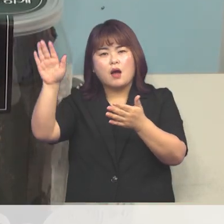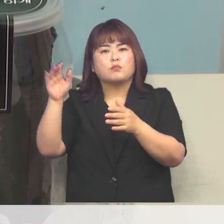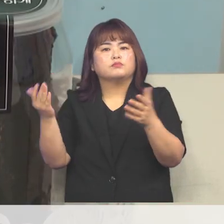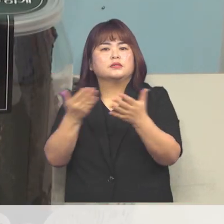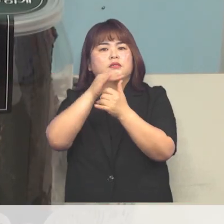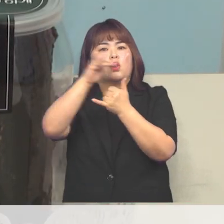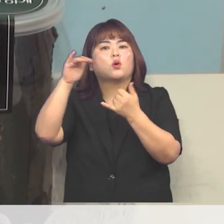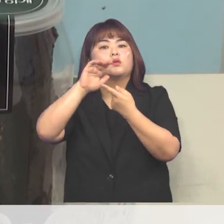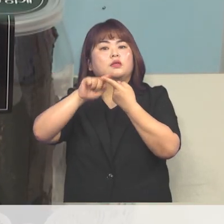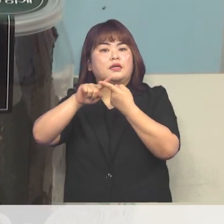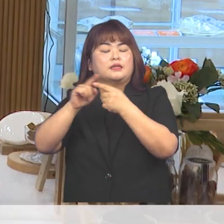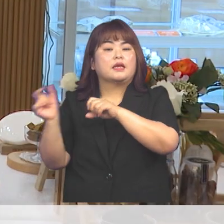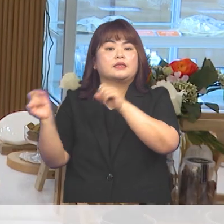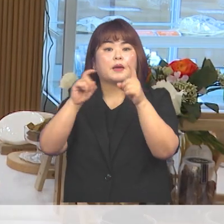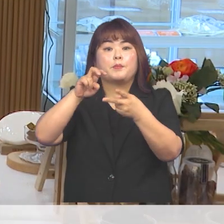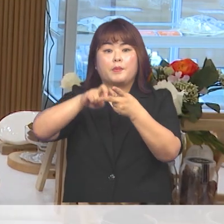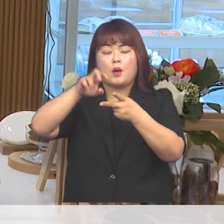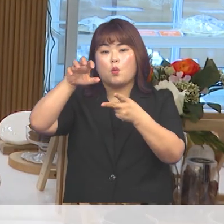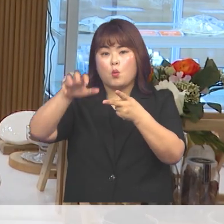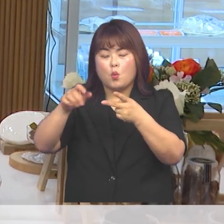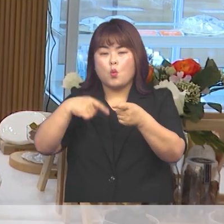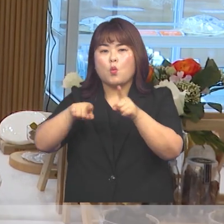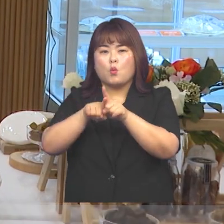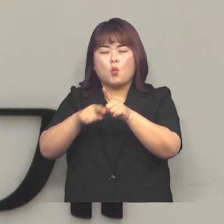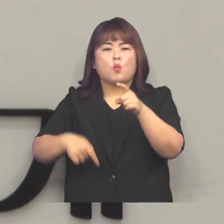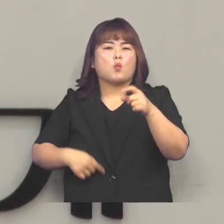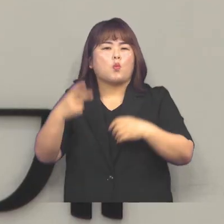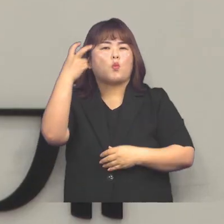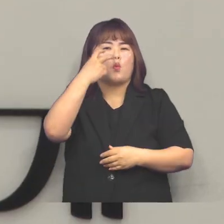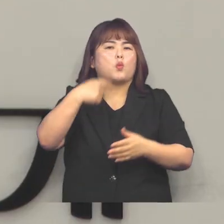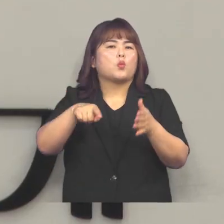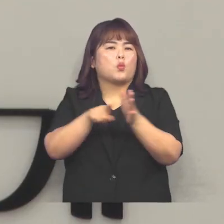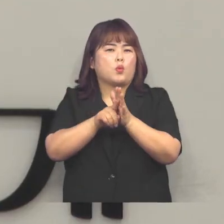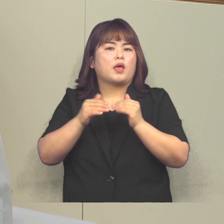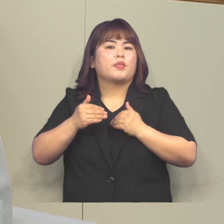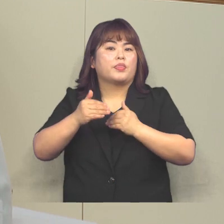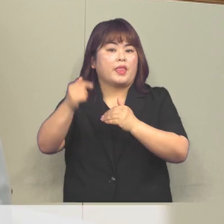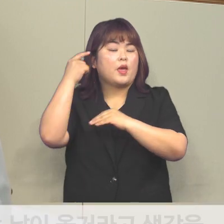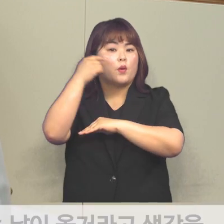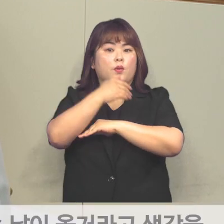지역의 동물보호센터, 유기동물보호단체 지원에 사용됩니다.